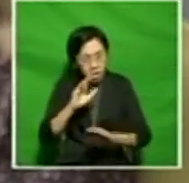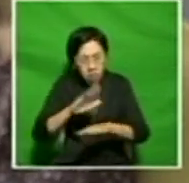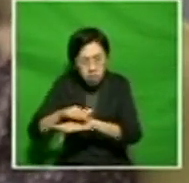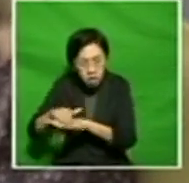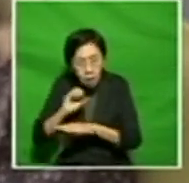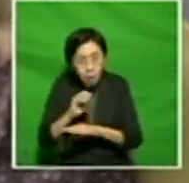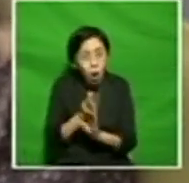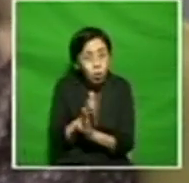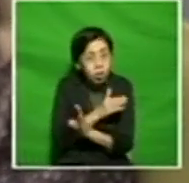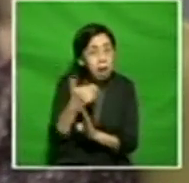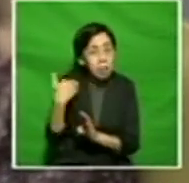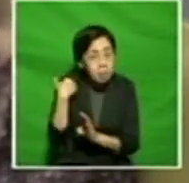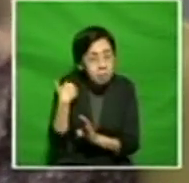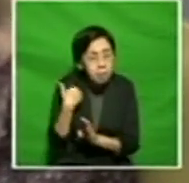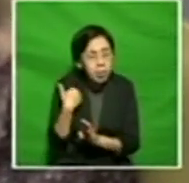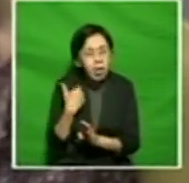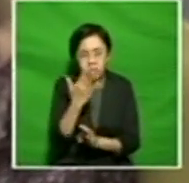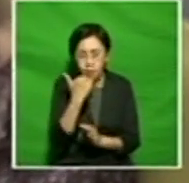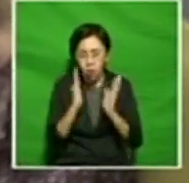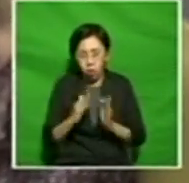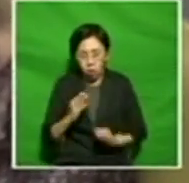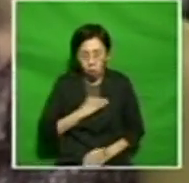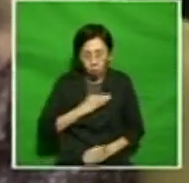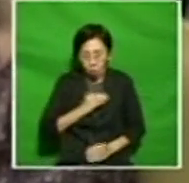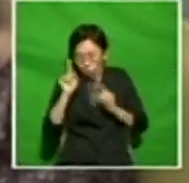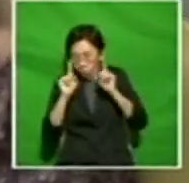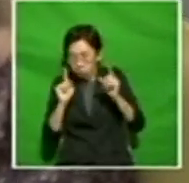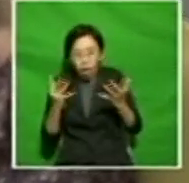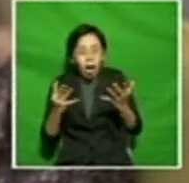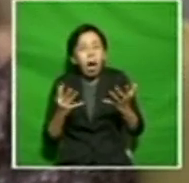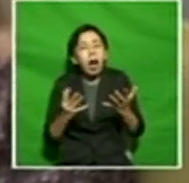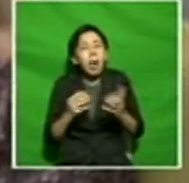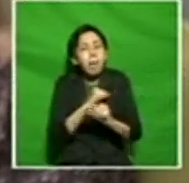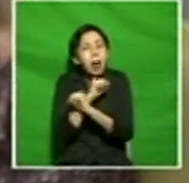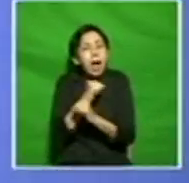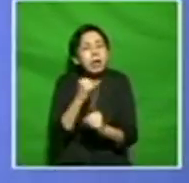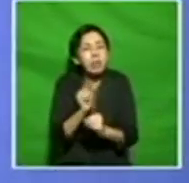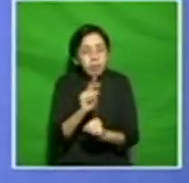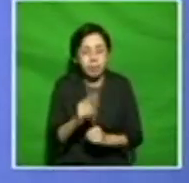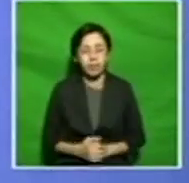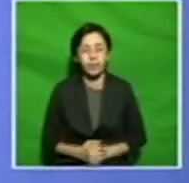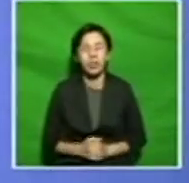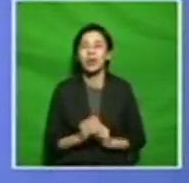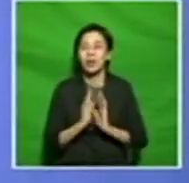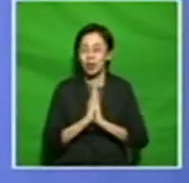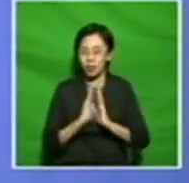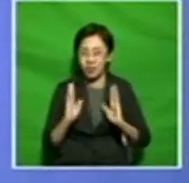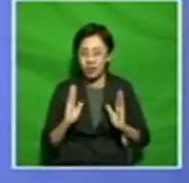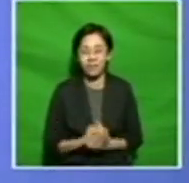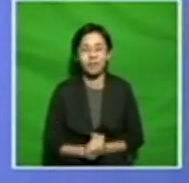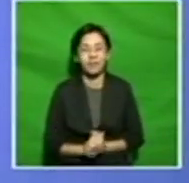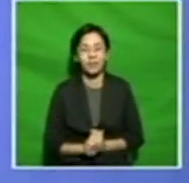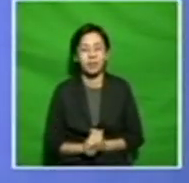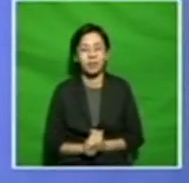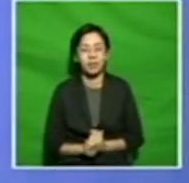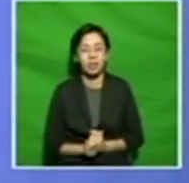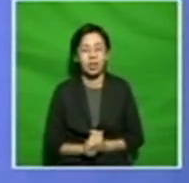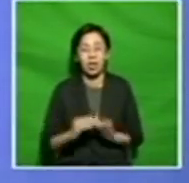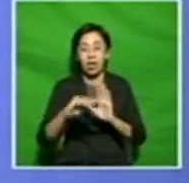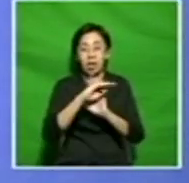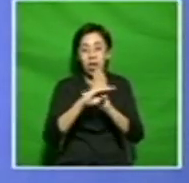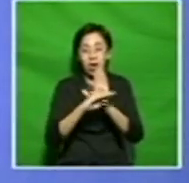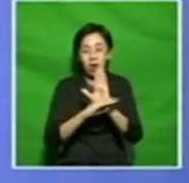บล่วงหน้าหรือไม่เพื่อป้องกันการตื่นตระหนกค่ะ ครับขอบคุณมากการออกข้อกำหนดฉบับที่หนึ่ง